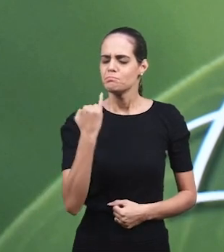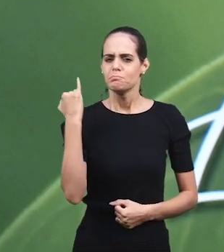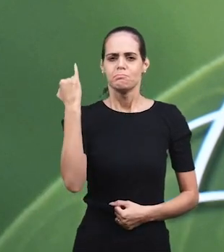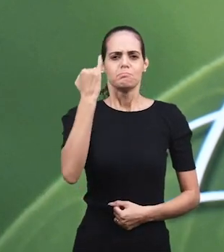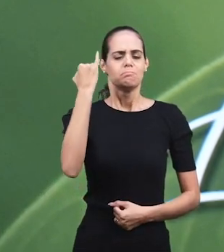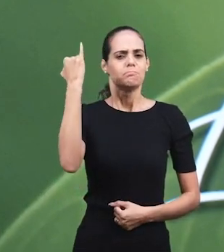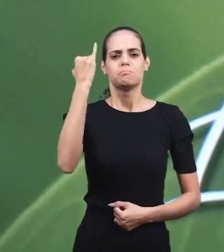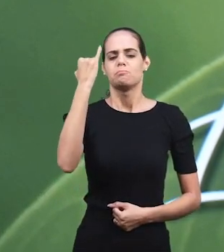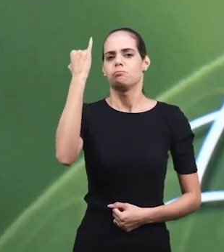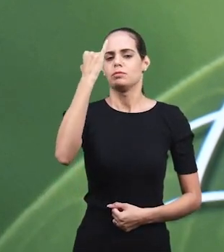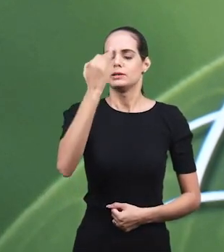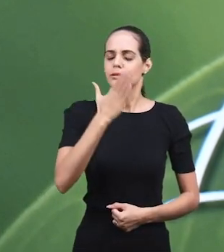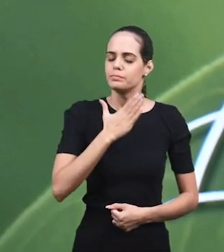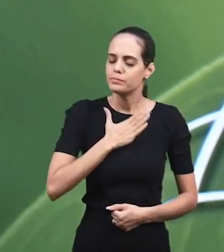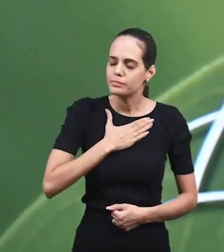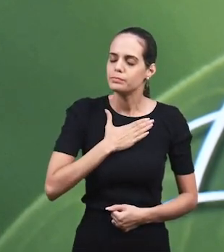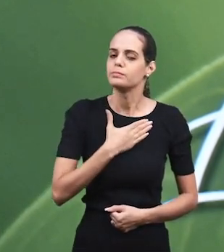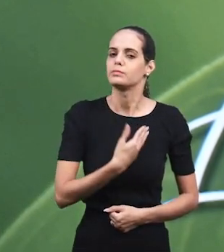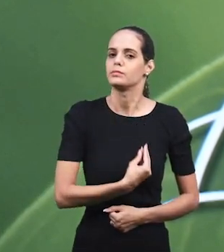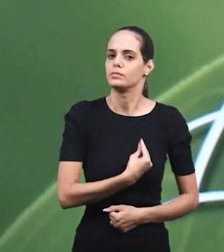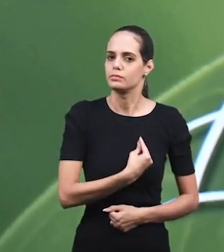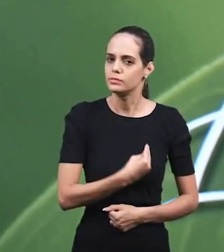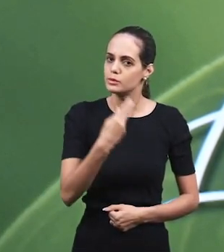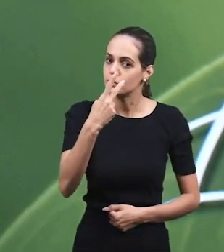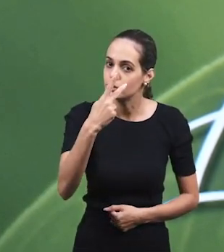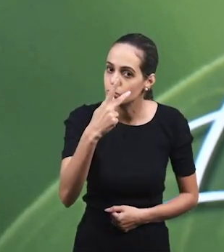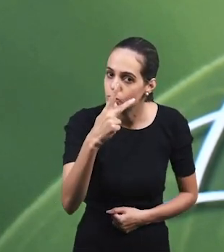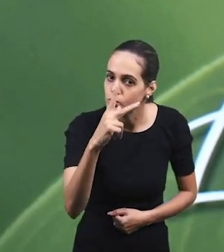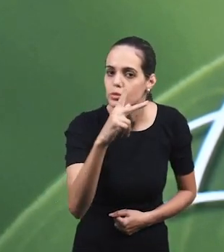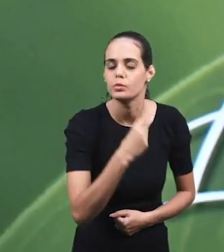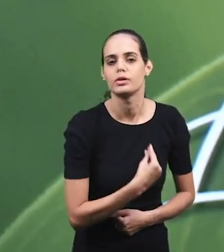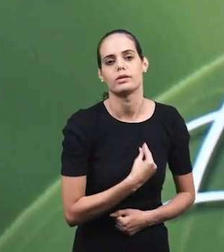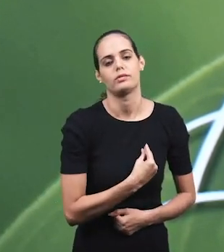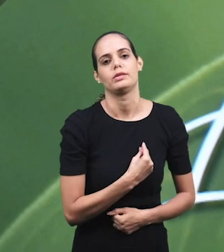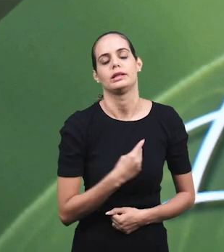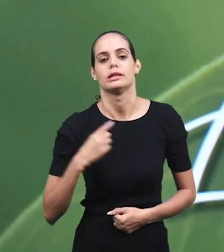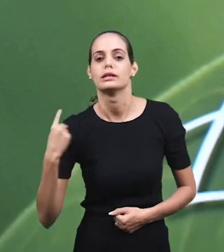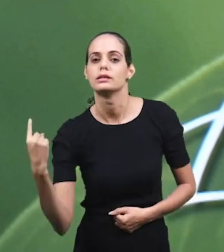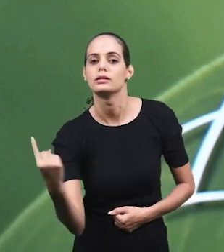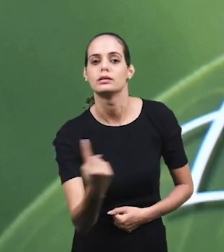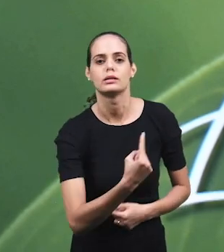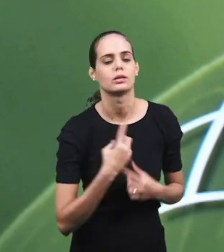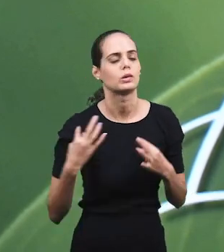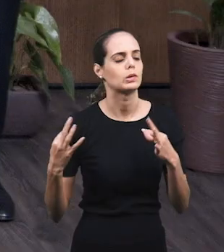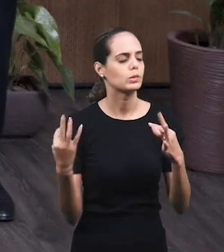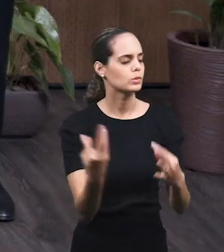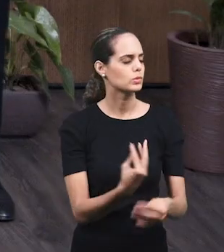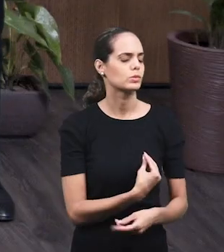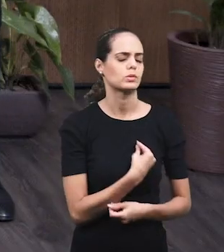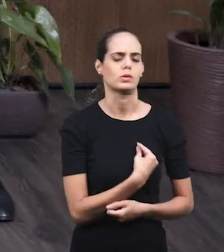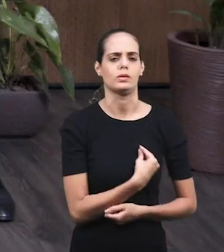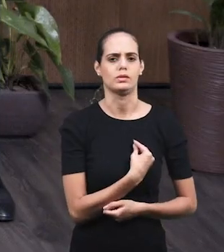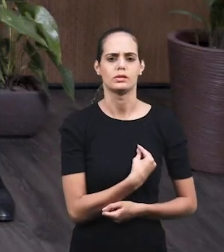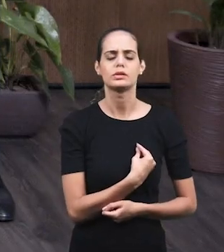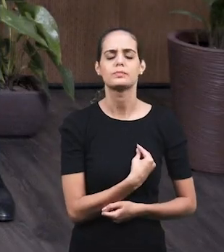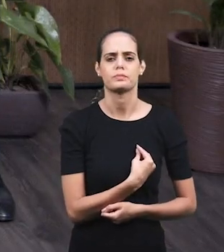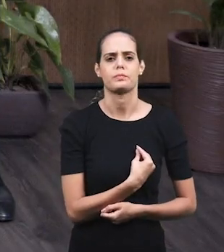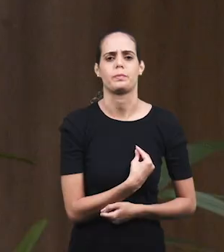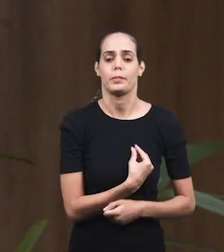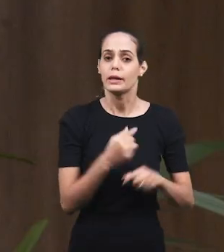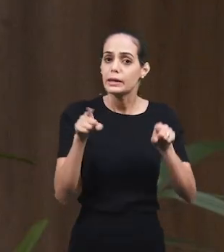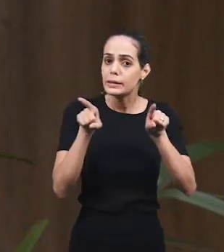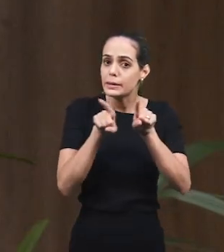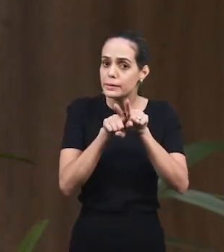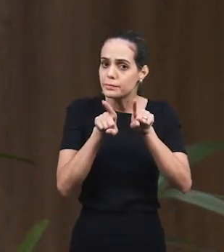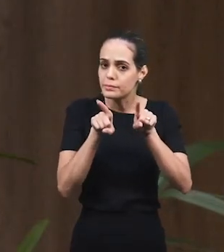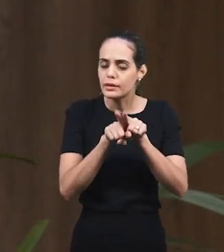La thématique pardon et communion est de grande importance